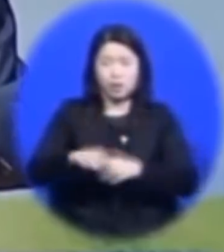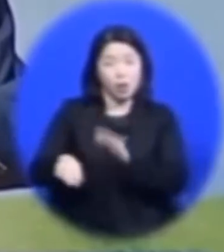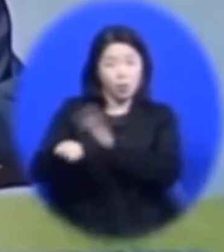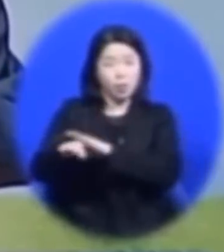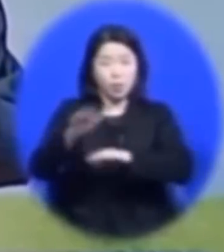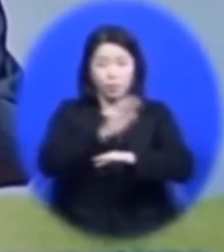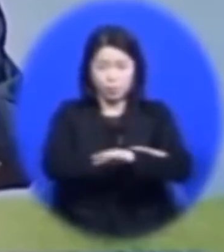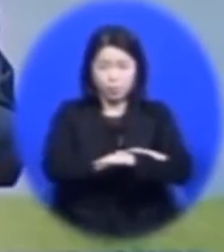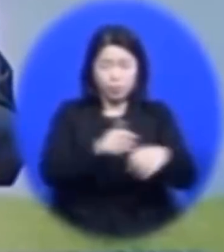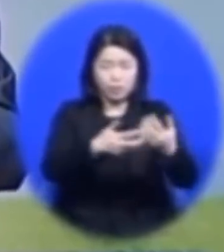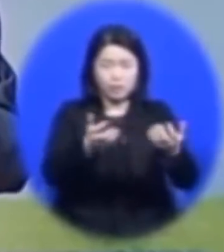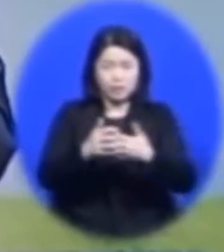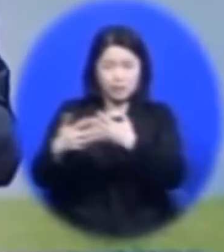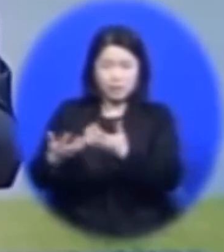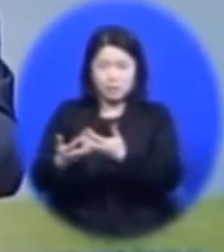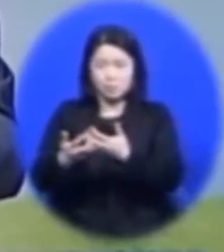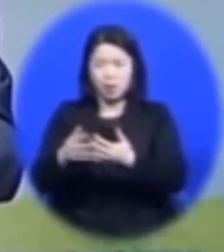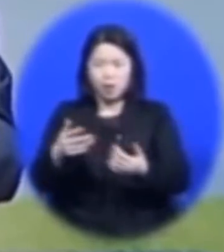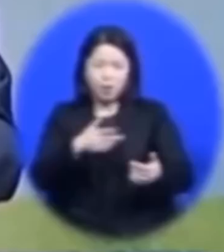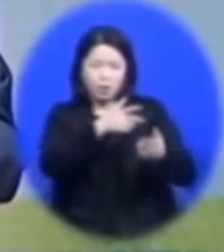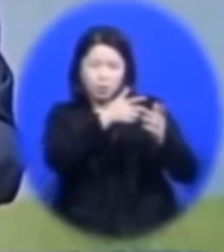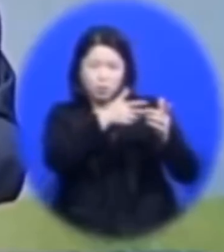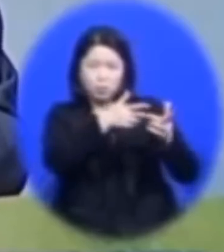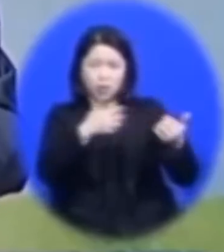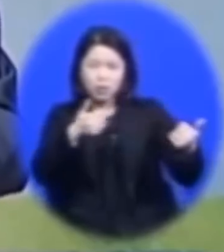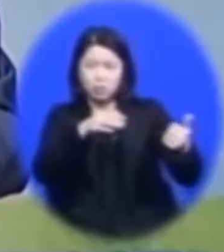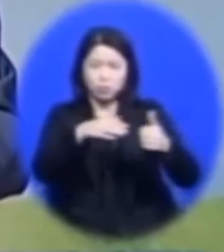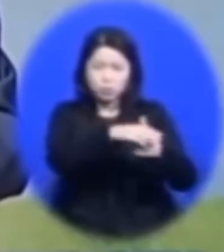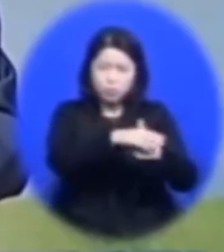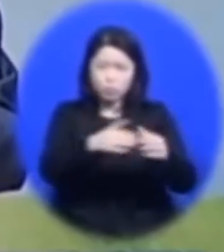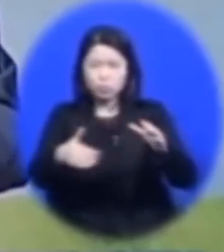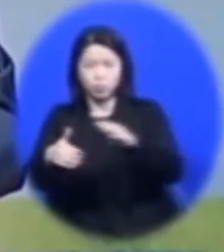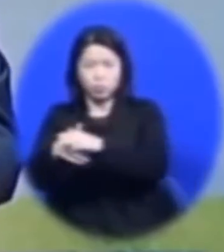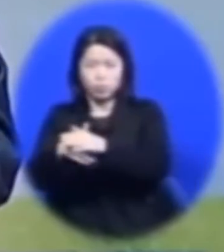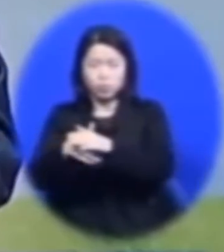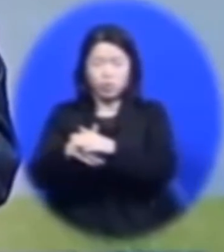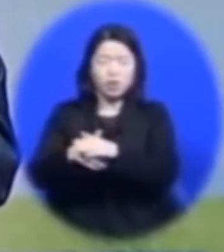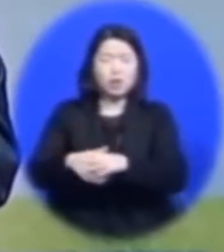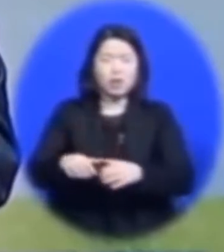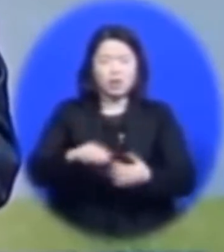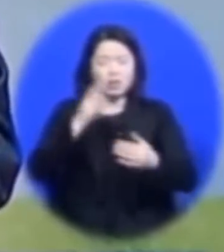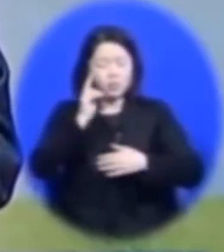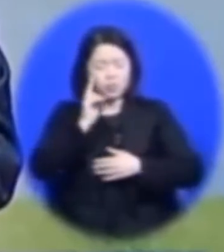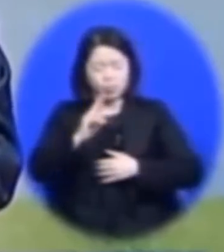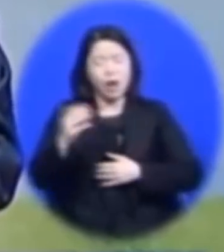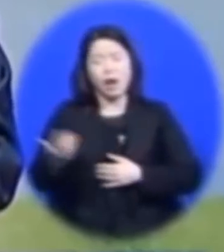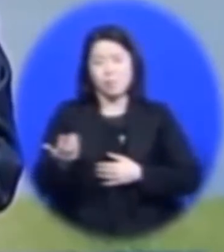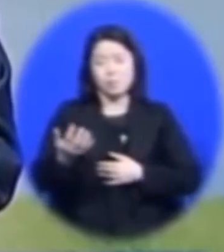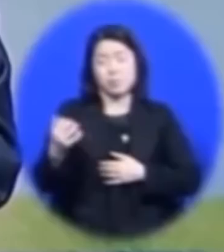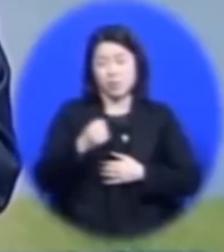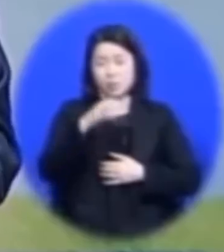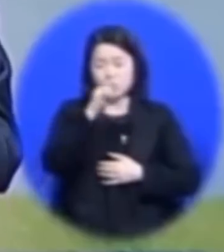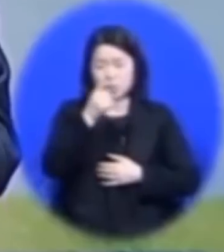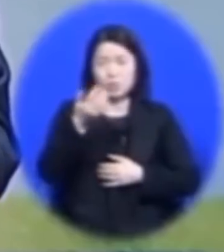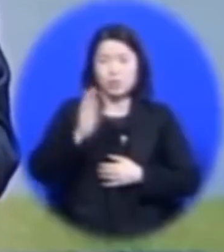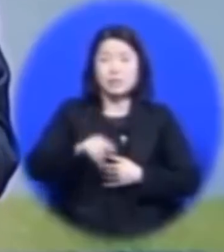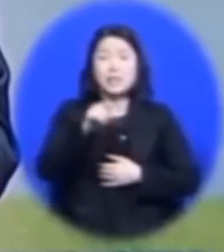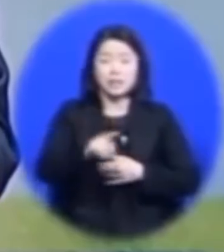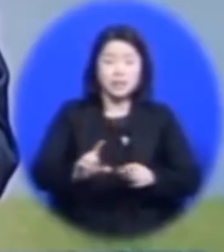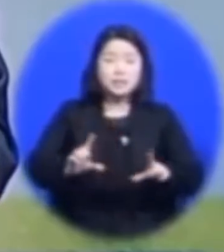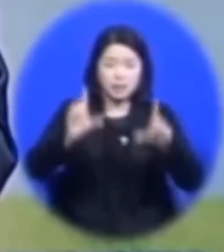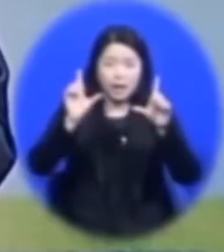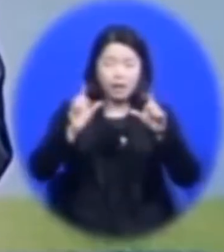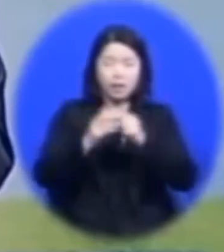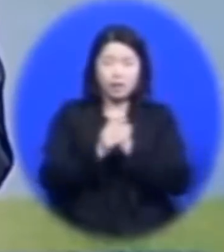서로 무차별 보복 살인을 했던 끔찍 은 아픔을 가지고 있었어 4 그날